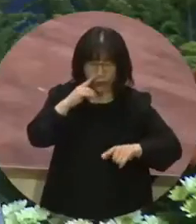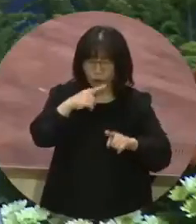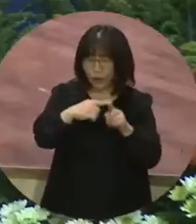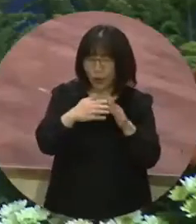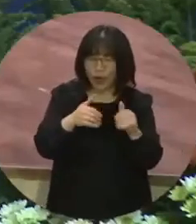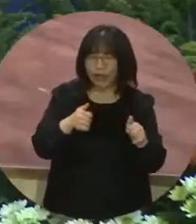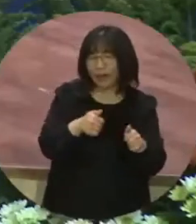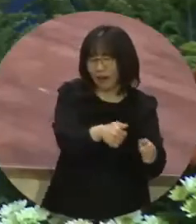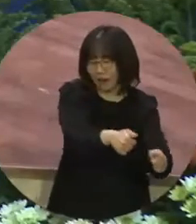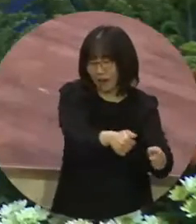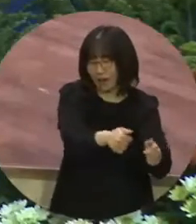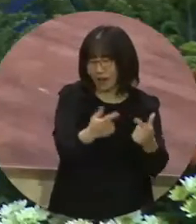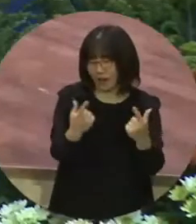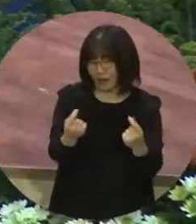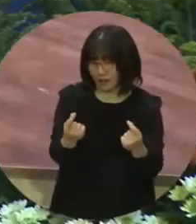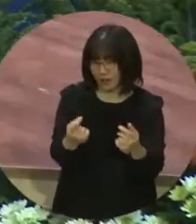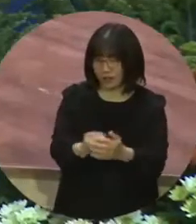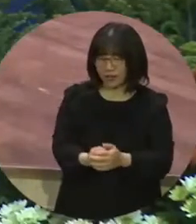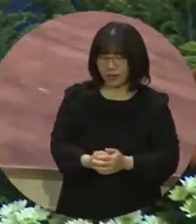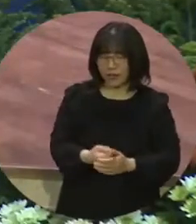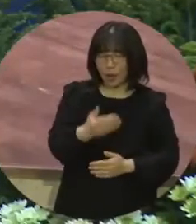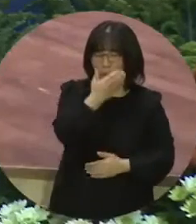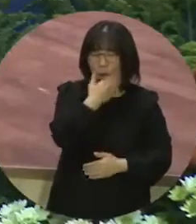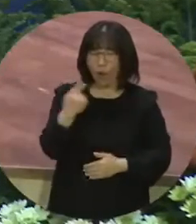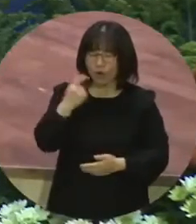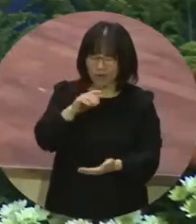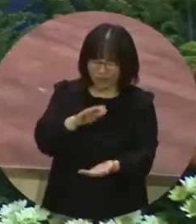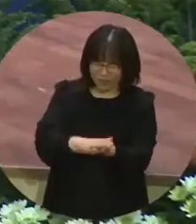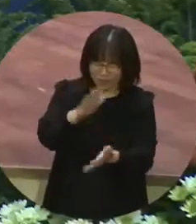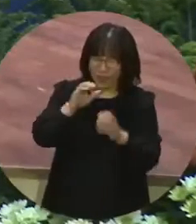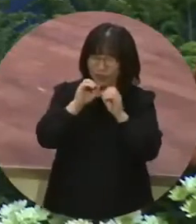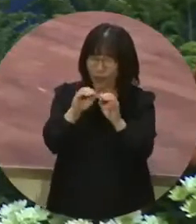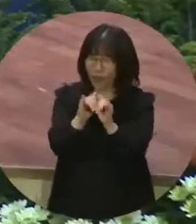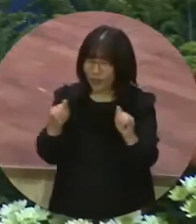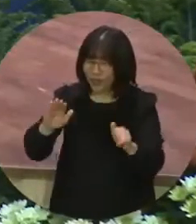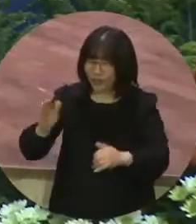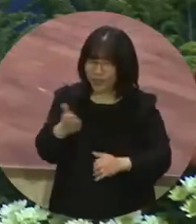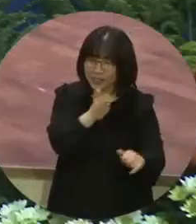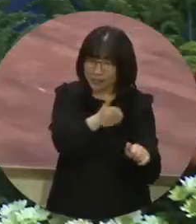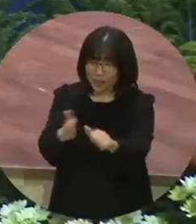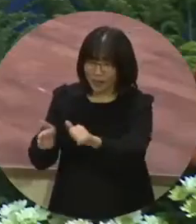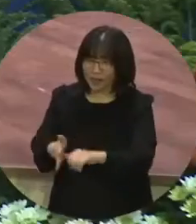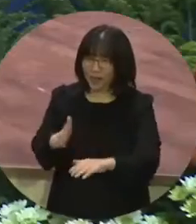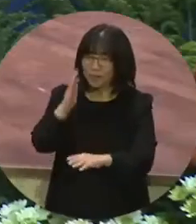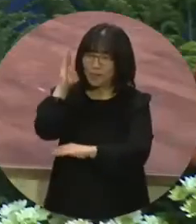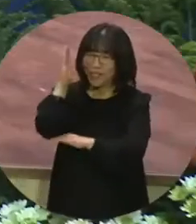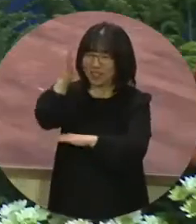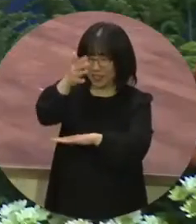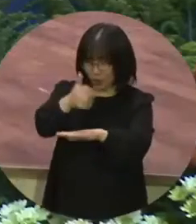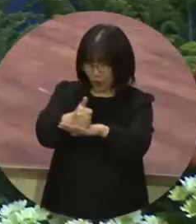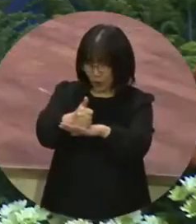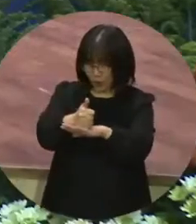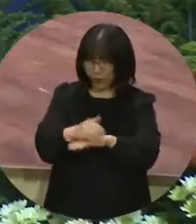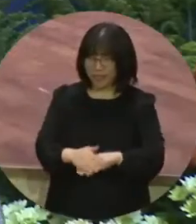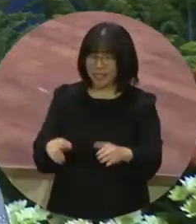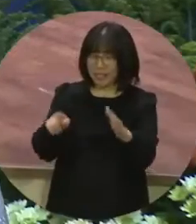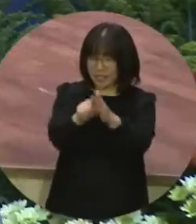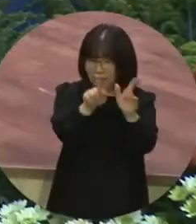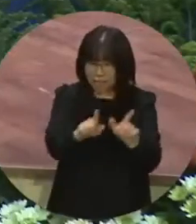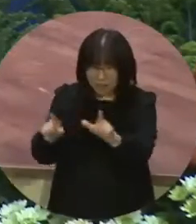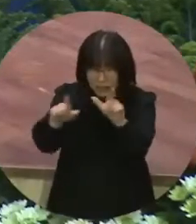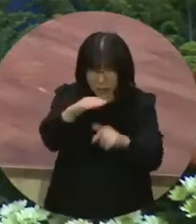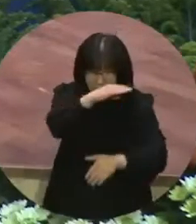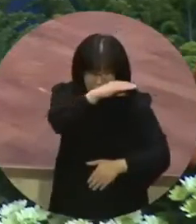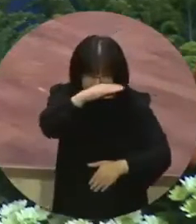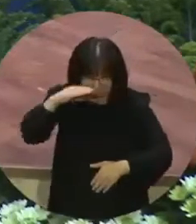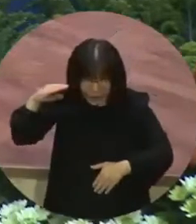이런 열정의 보험 전도를 다 되시기를 점으로 축복합니다. 결론입니다. 신앙생활을 올바로 하는